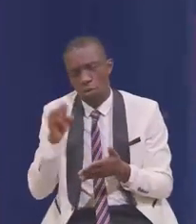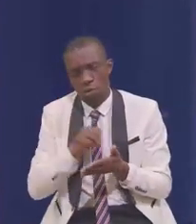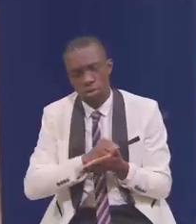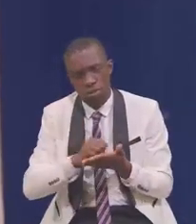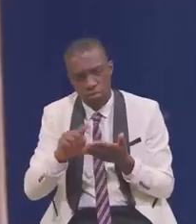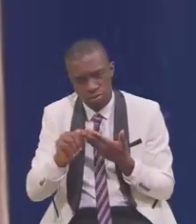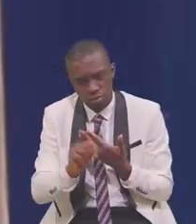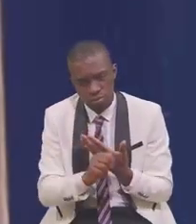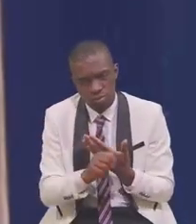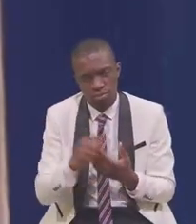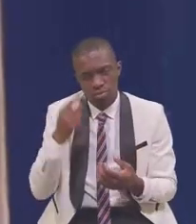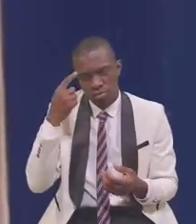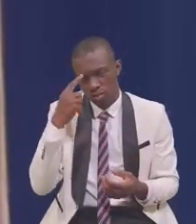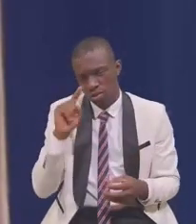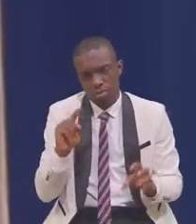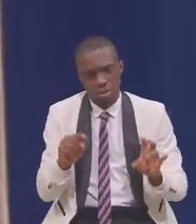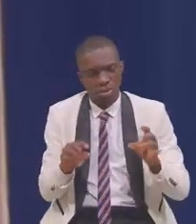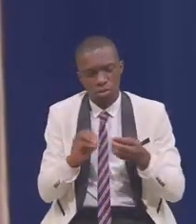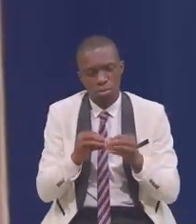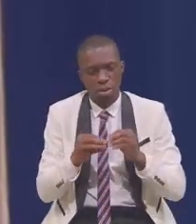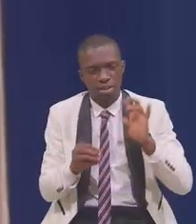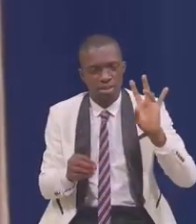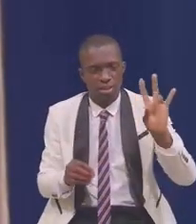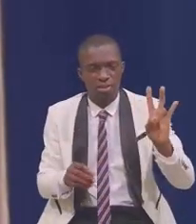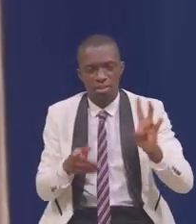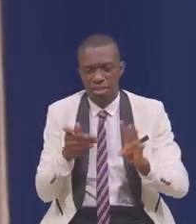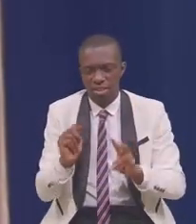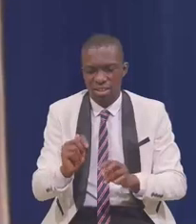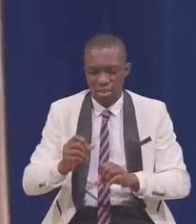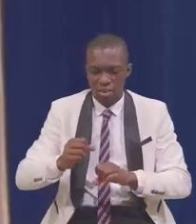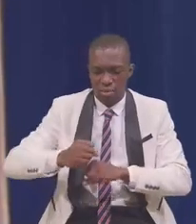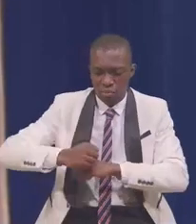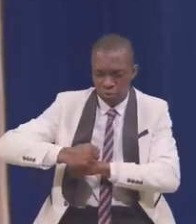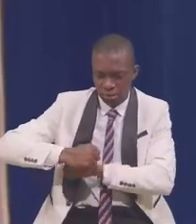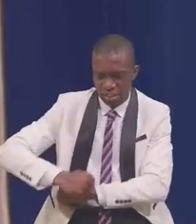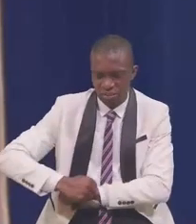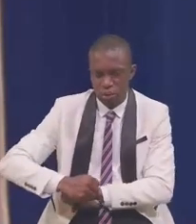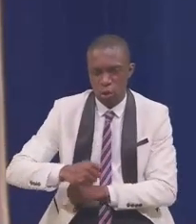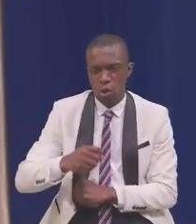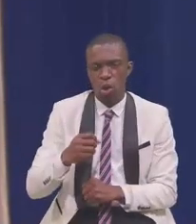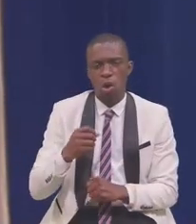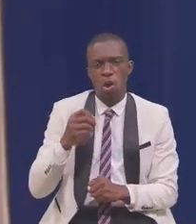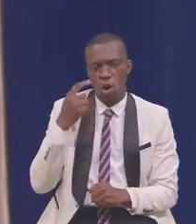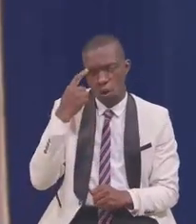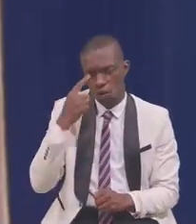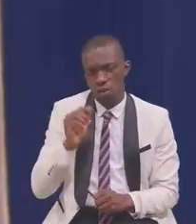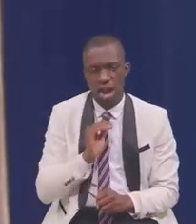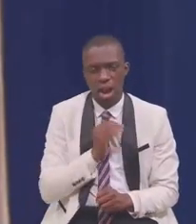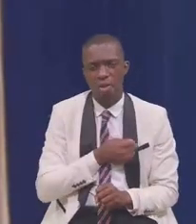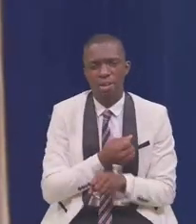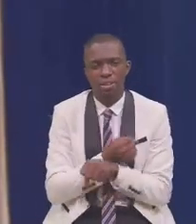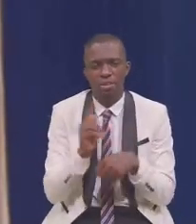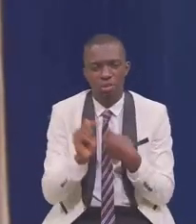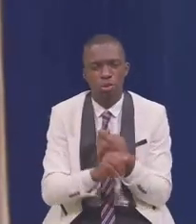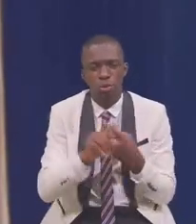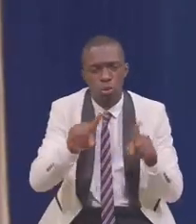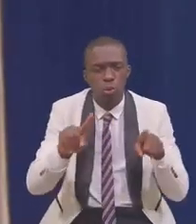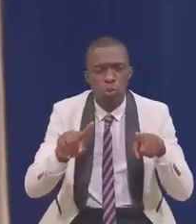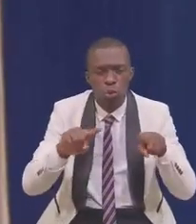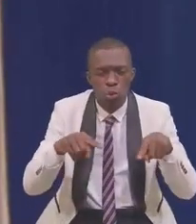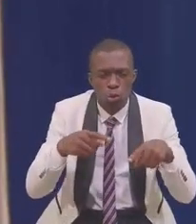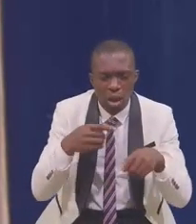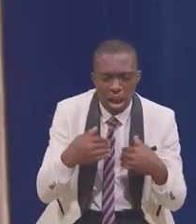l'ayons et que nous ne la perdions pas. Vous l'aurez, vous ne la perdrez pas. Vous l'amenez au service, vous la ramenez